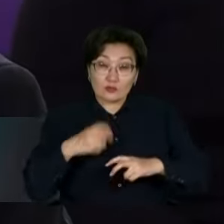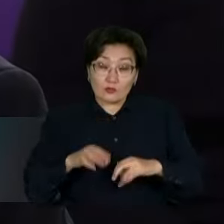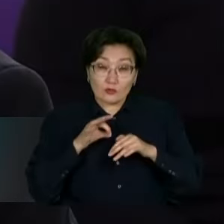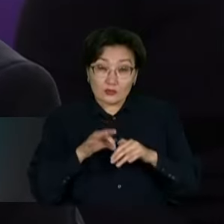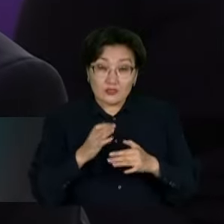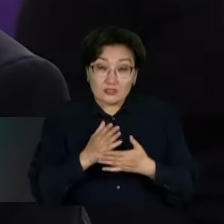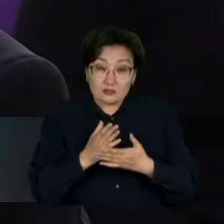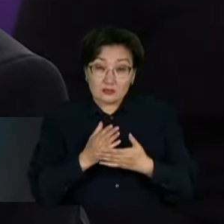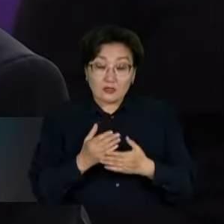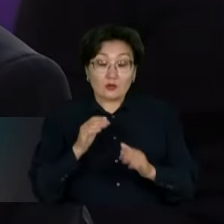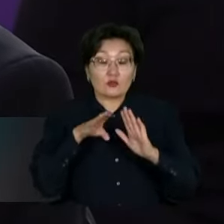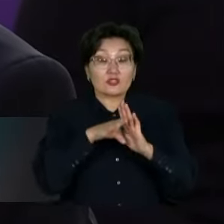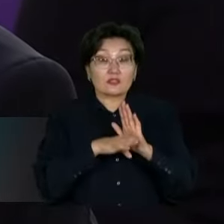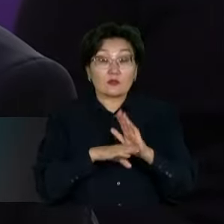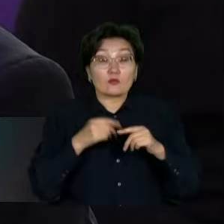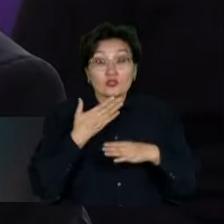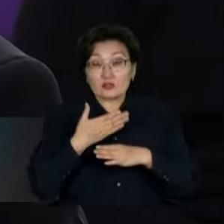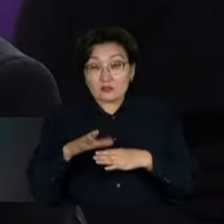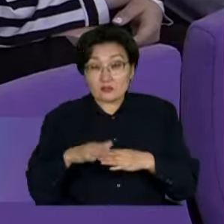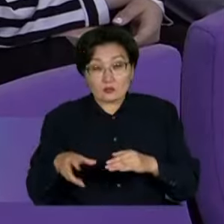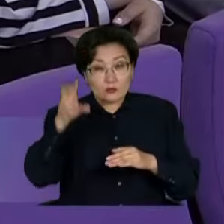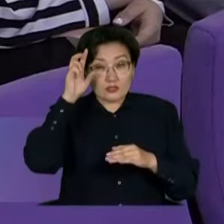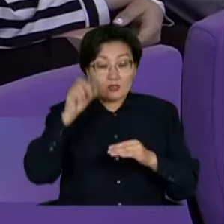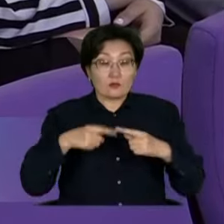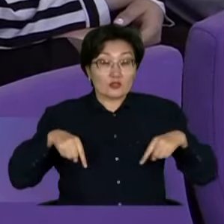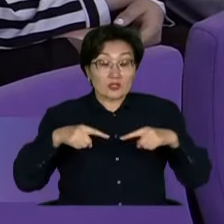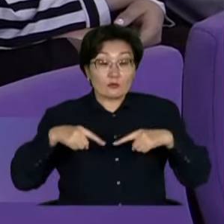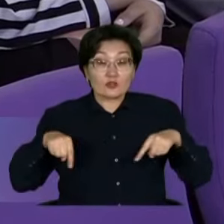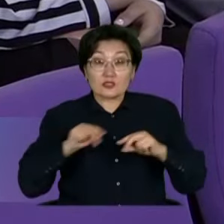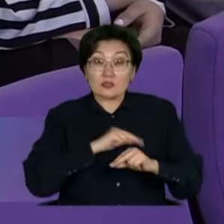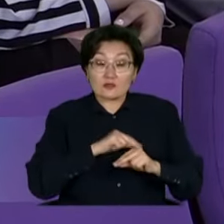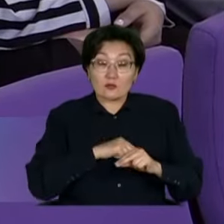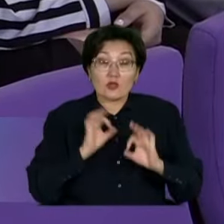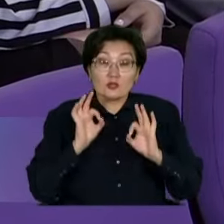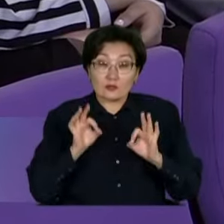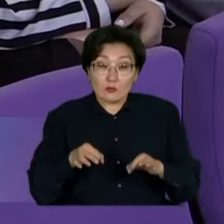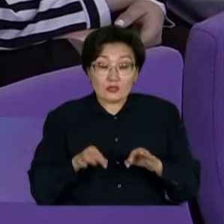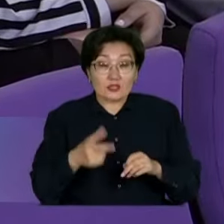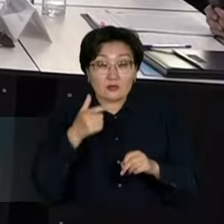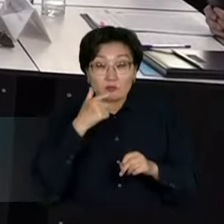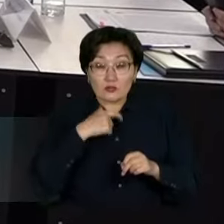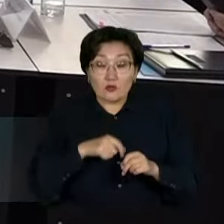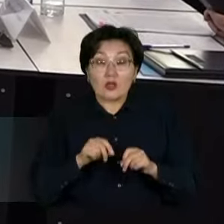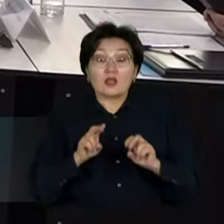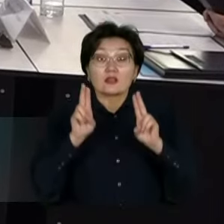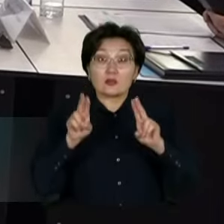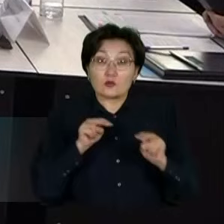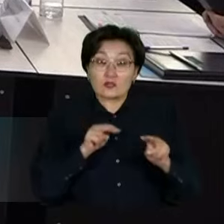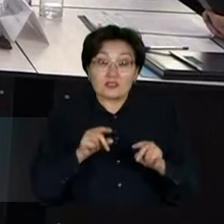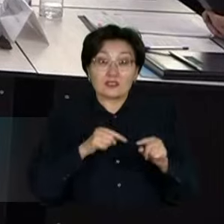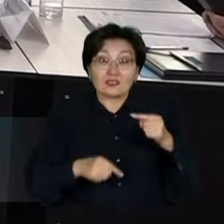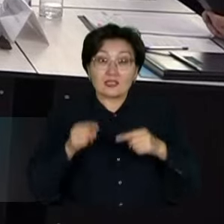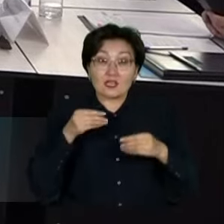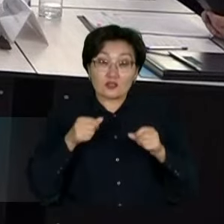келіп жатыр екен. Ал күн тәртібінде одан бөлек мемлекеттік органдардың жұмысына объективтілік пен адалдық қағидасын сақтауына кері әсерін